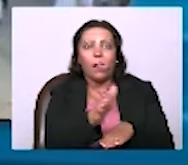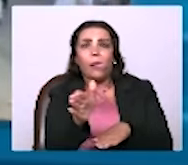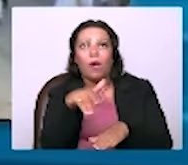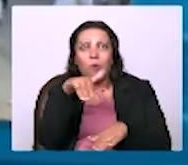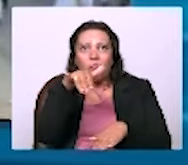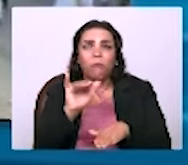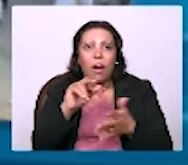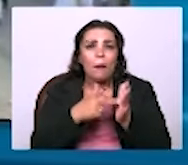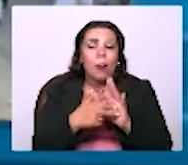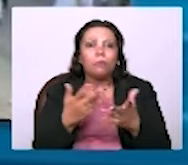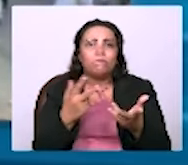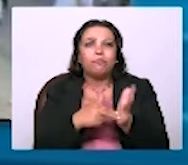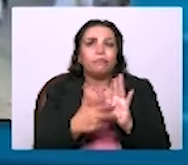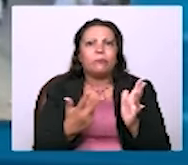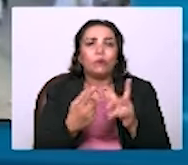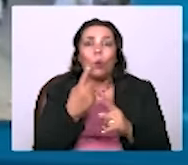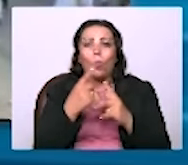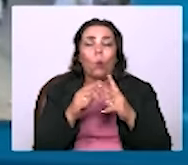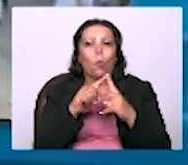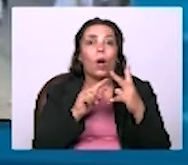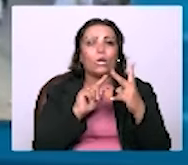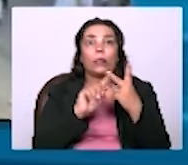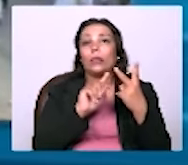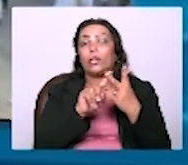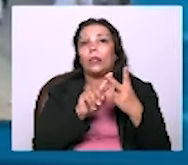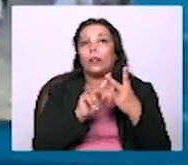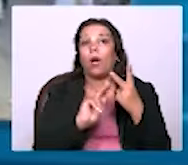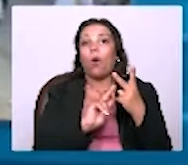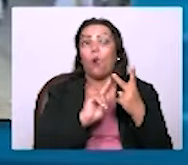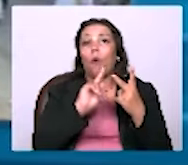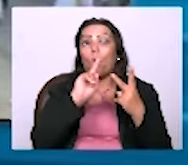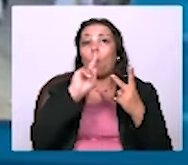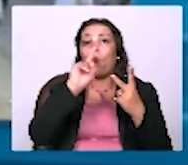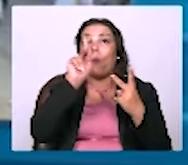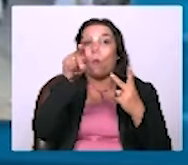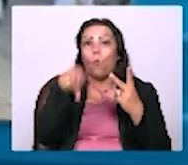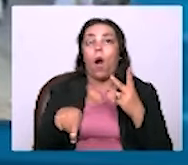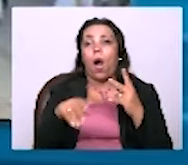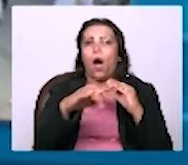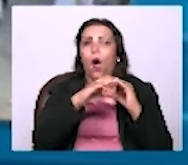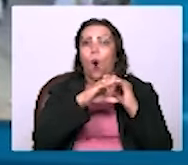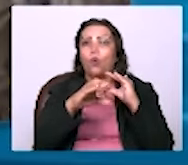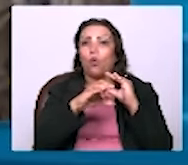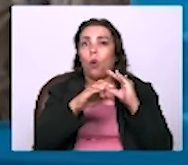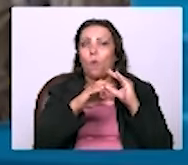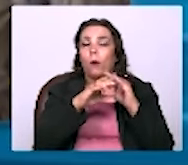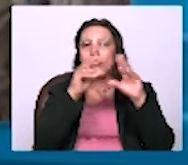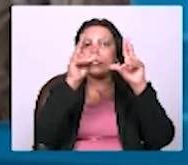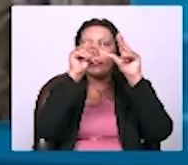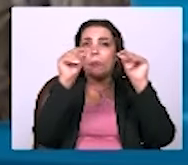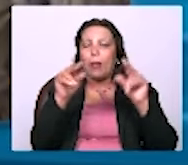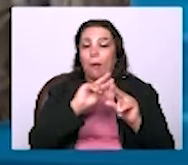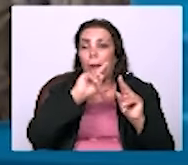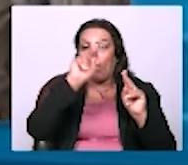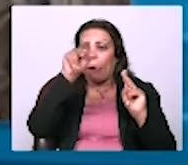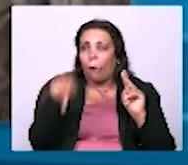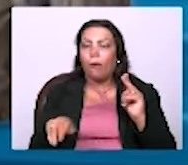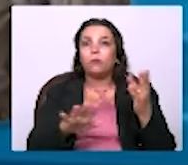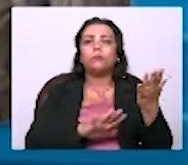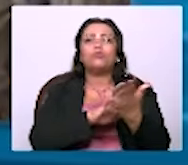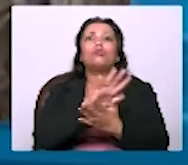قدامه بديل من اثنين فيا اما يقع الاتوبيس الى سفح الجبل فيعني تبقى